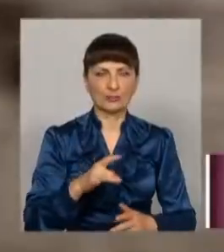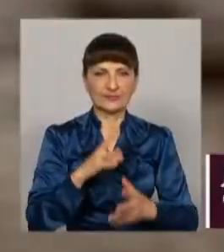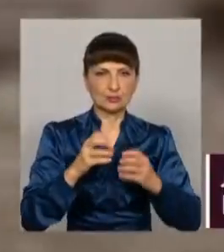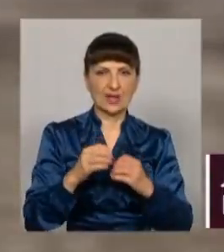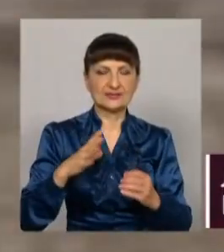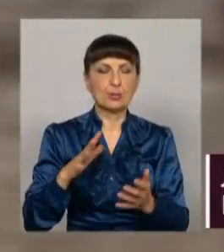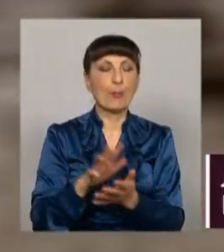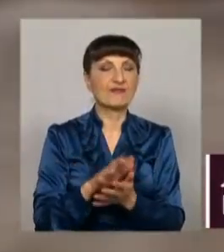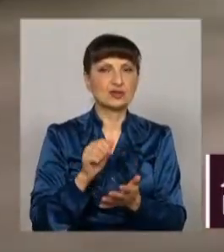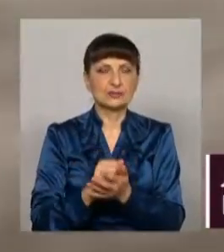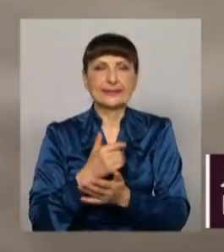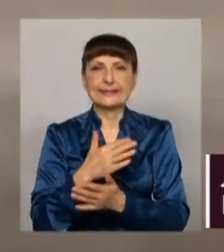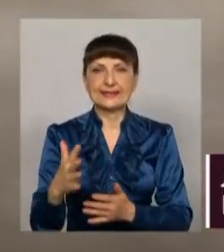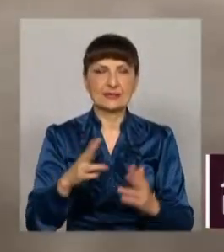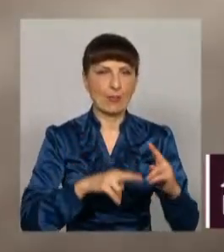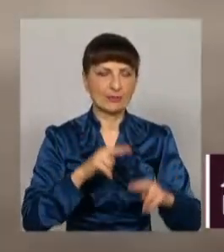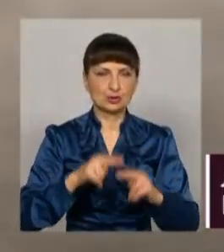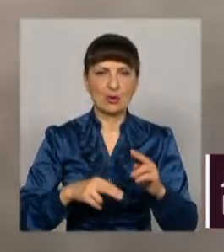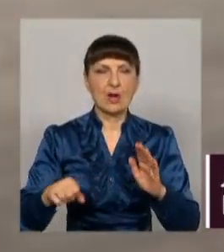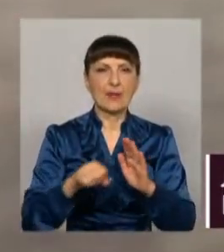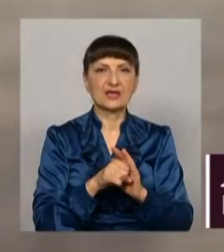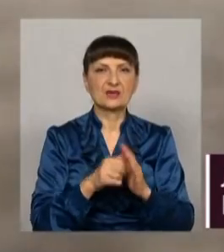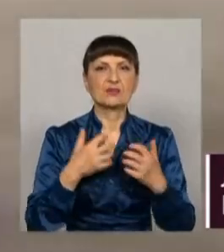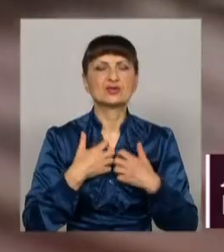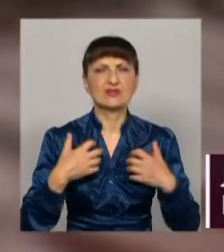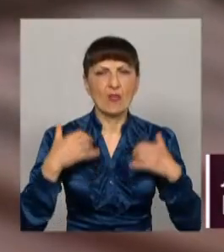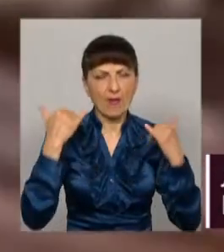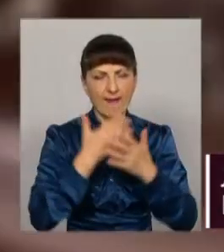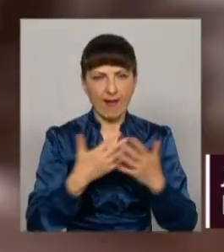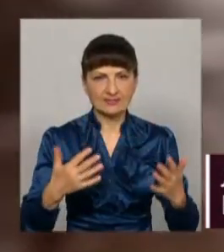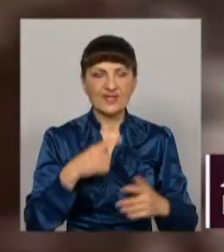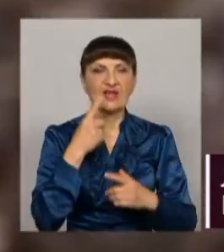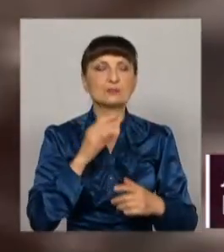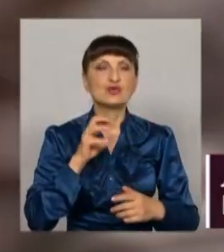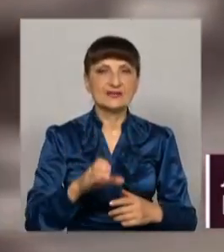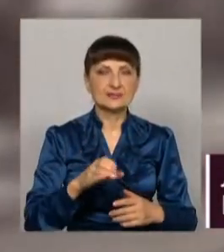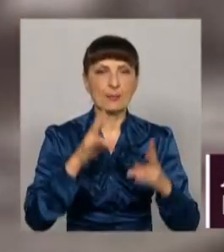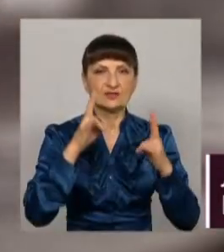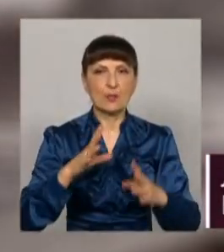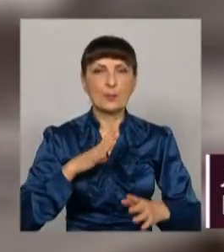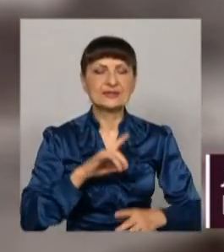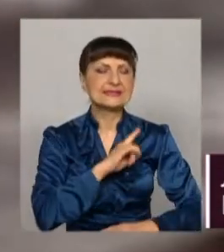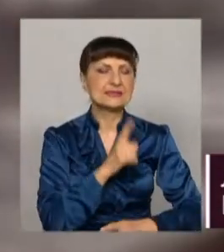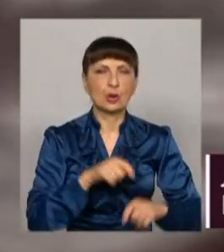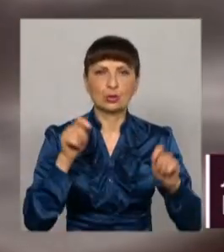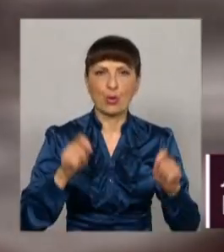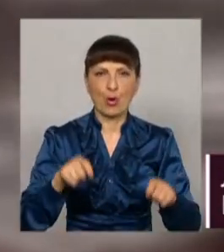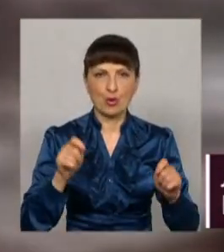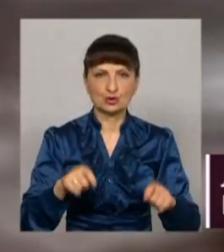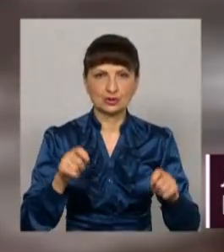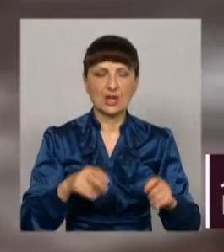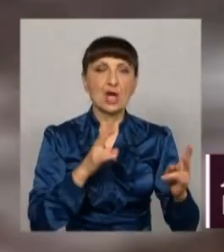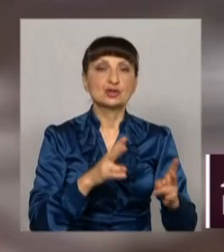были повреждены несколько построек. Погиб домашний скот. Как сообщили в МЧС, происшествие возникло из-за обильных осадков.